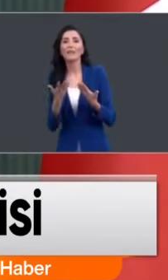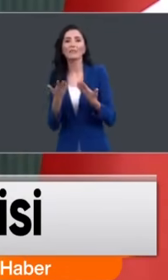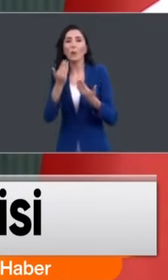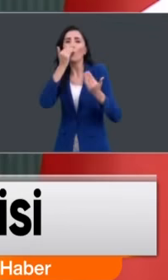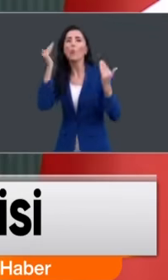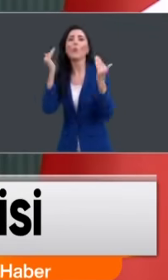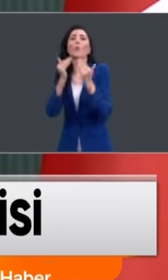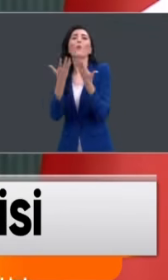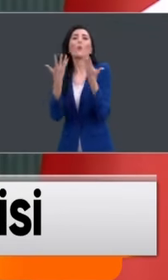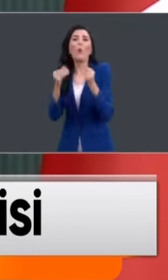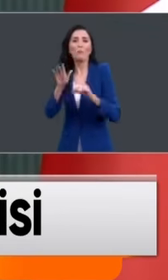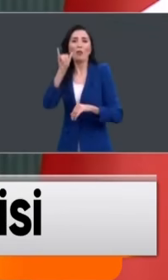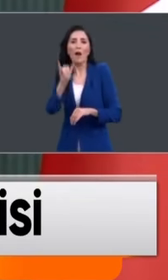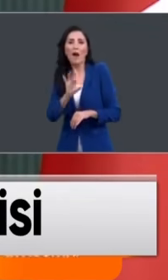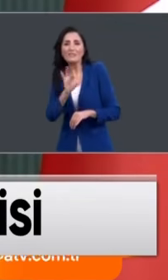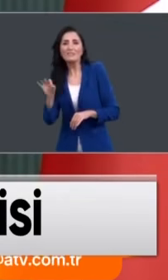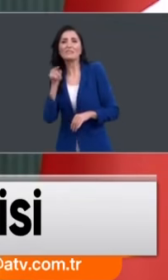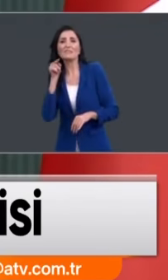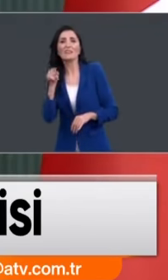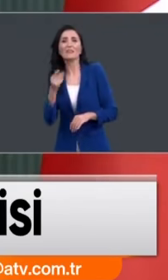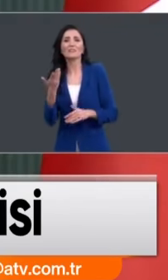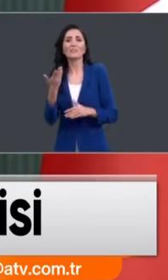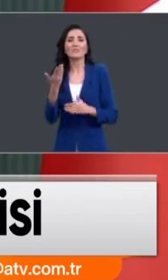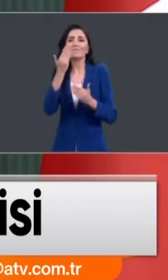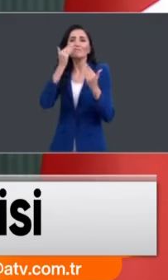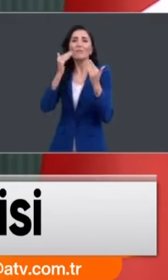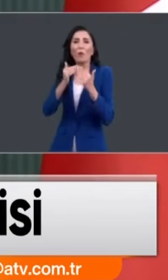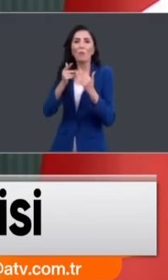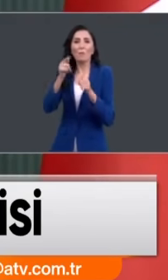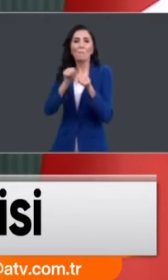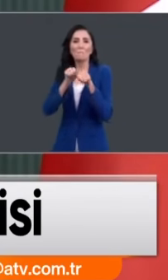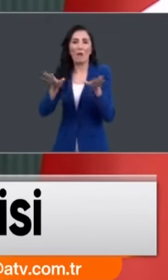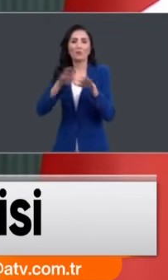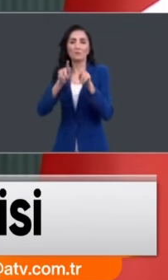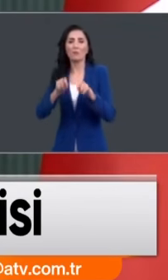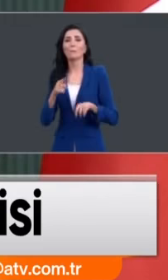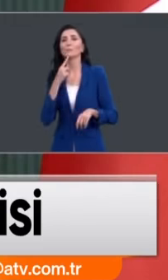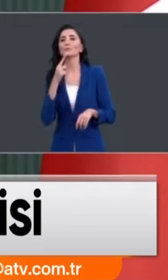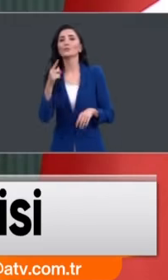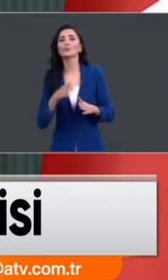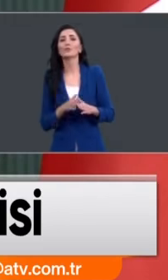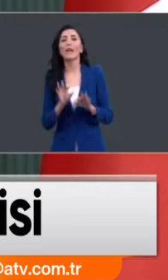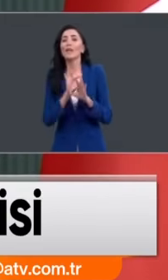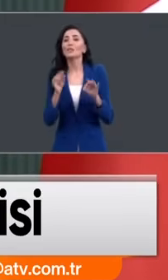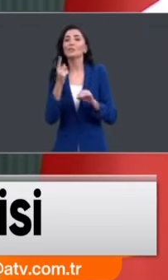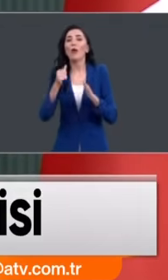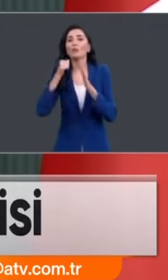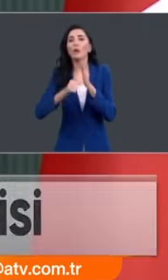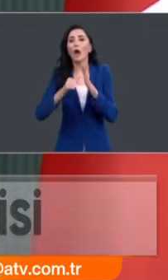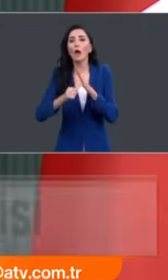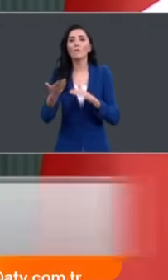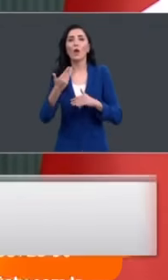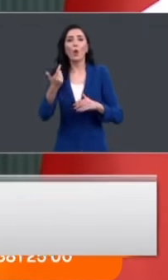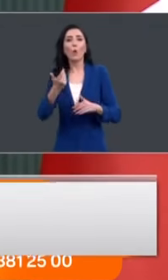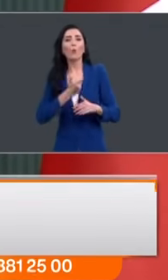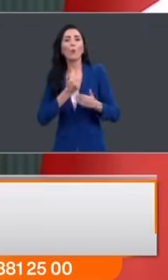mesnetsiz, haksız ve hakikatlere aykırı ifadeler kullanmıştır. Hiçbir tarihi ve